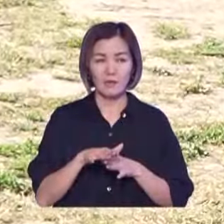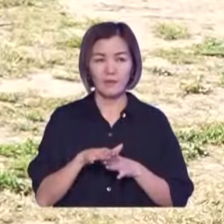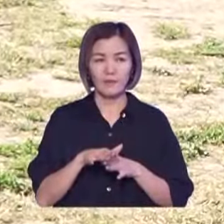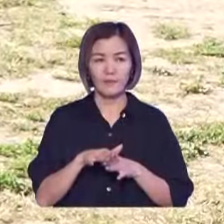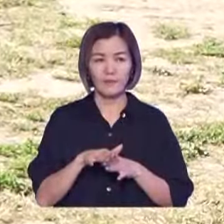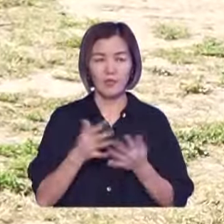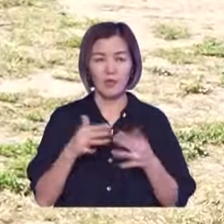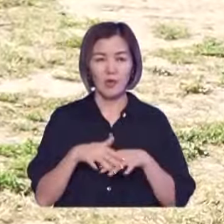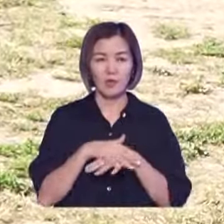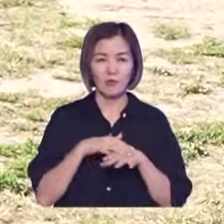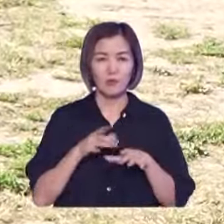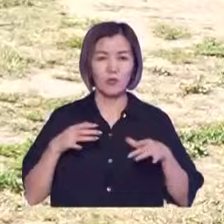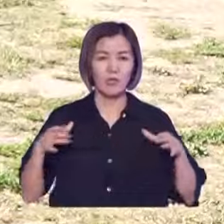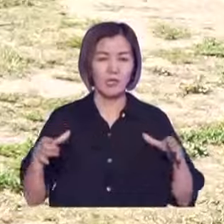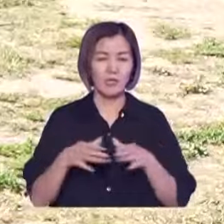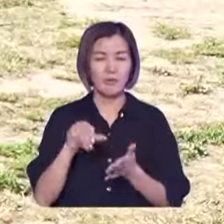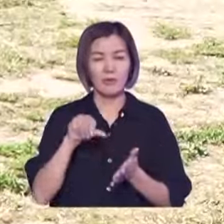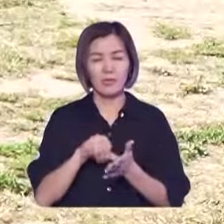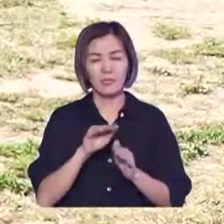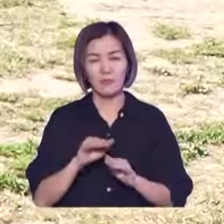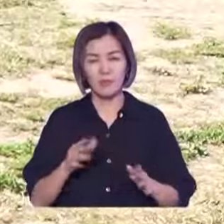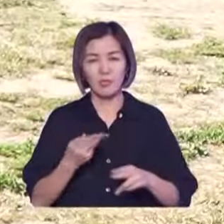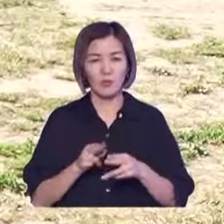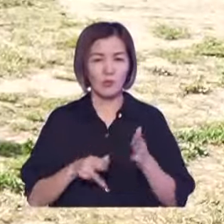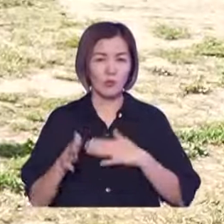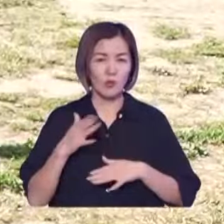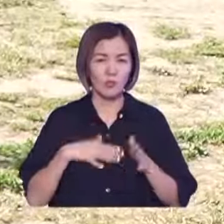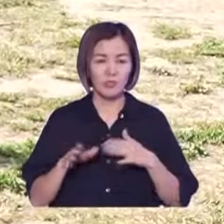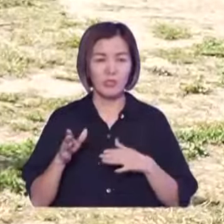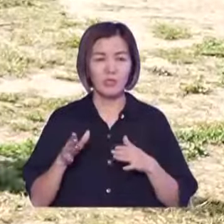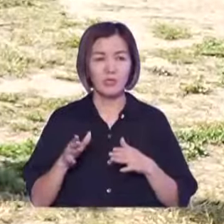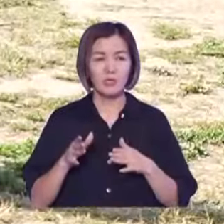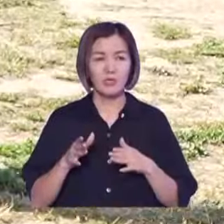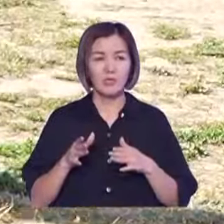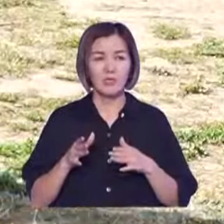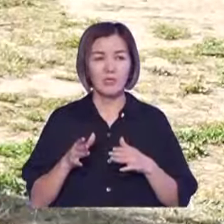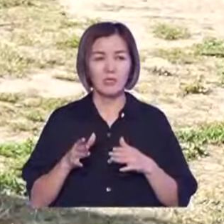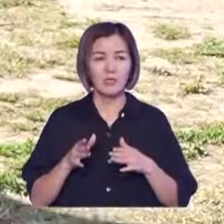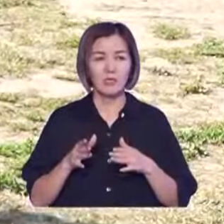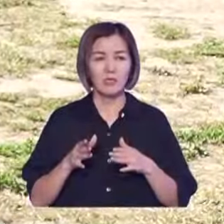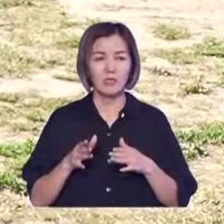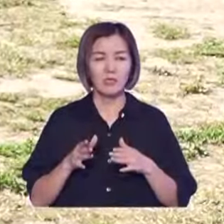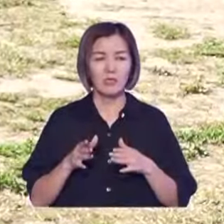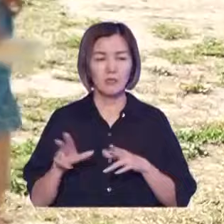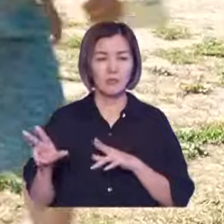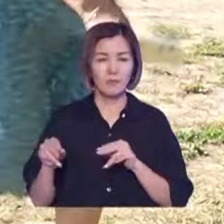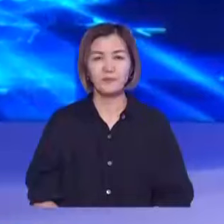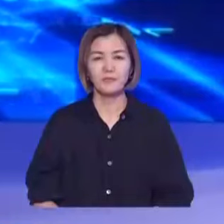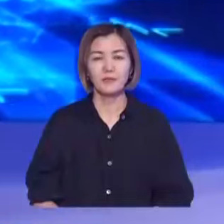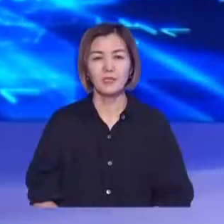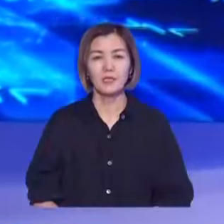түгел келіп, балаларымыз да өте қуанып қалды. Балаларымыз осы балалар бақытты деп